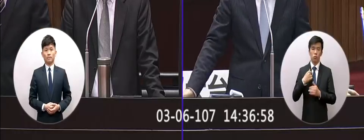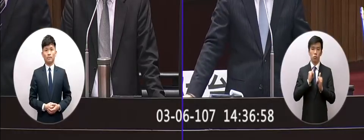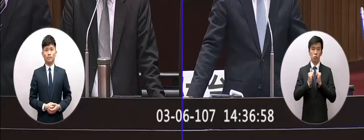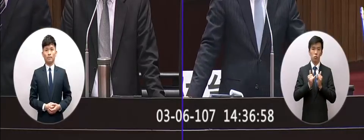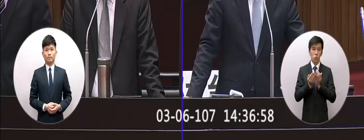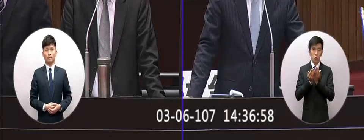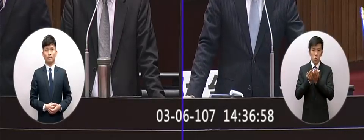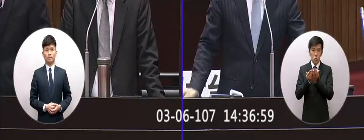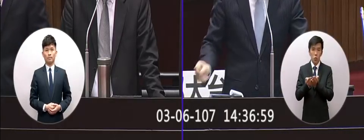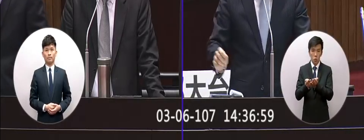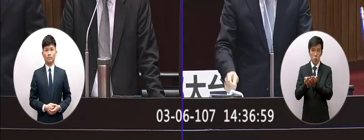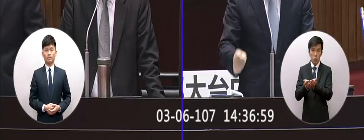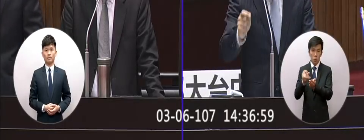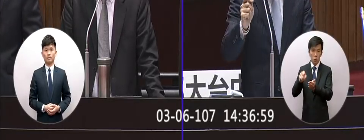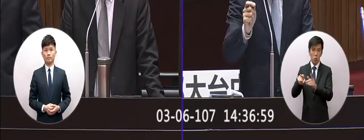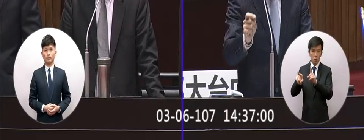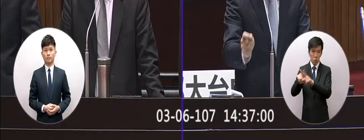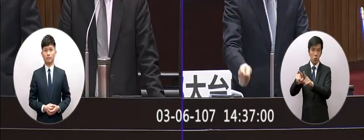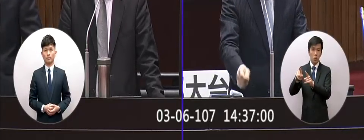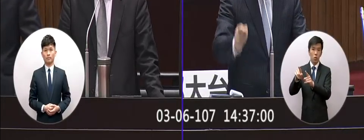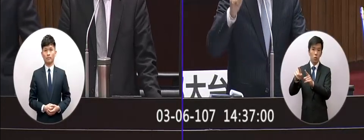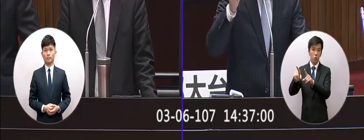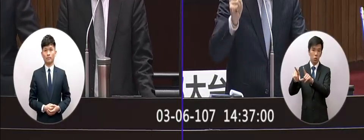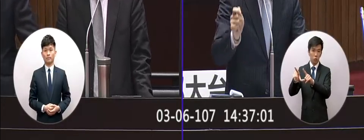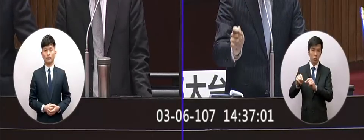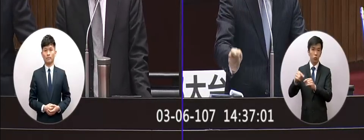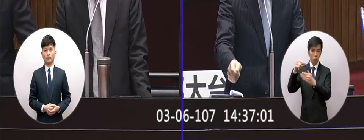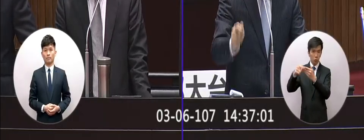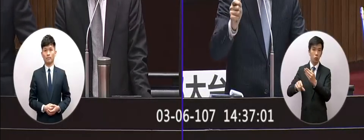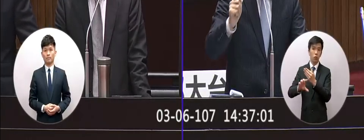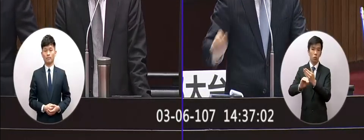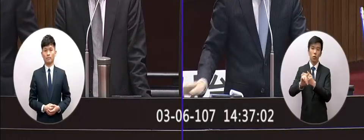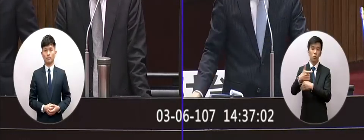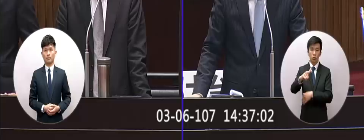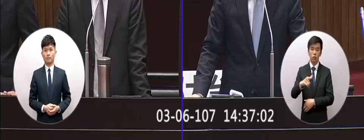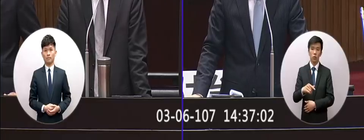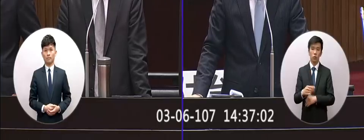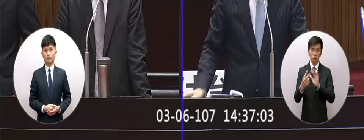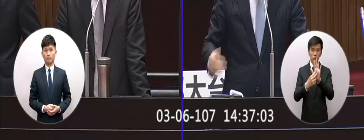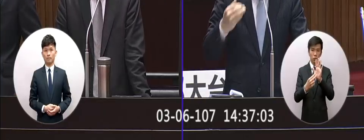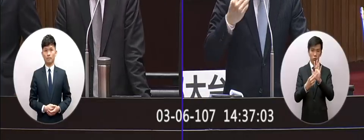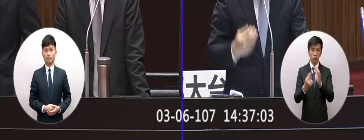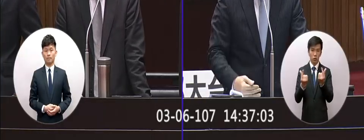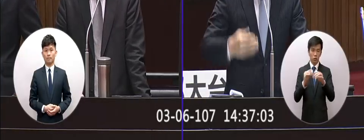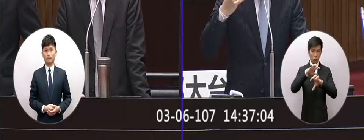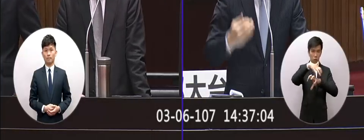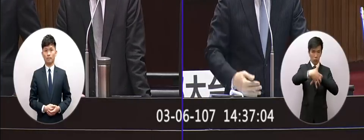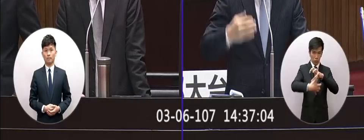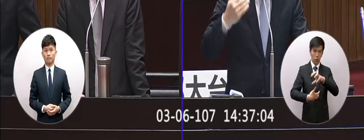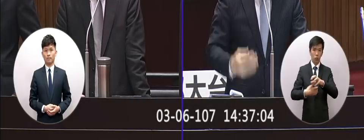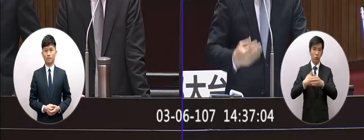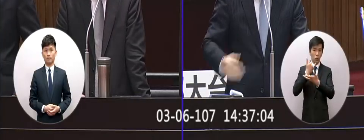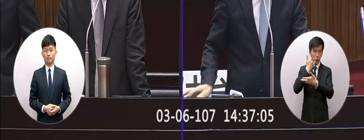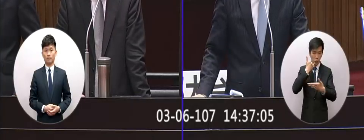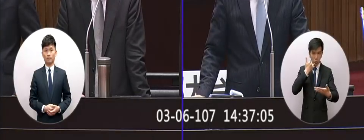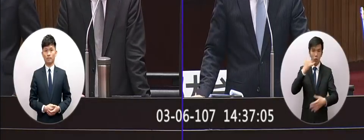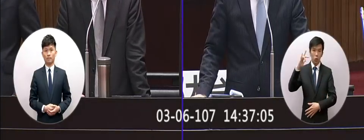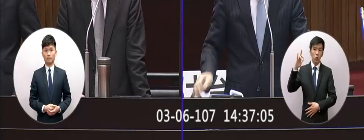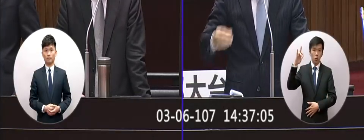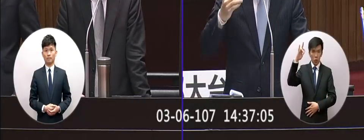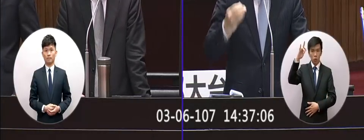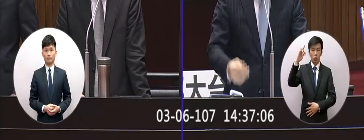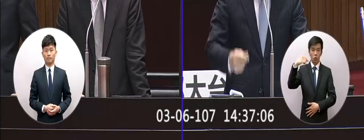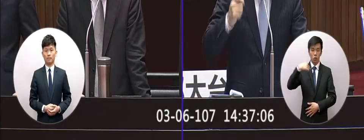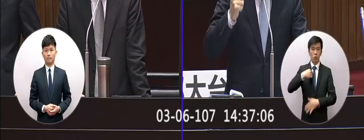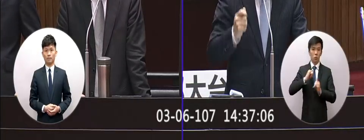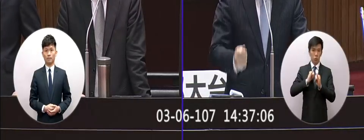照规矩，而是我在国际的水域，不管是水域或空域，我的人民的生命财产，